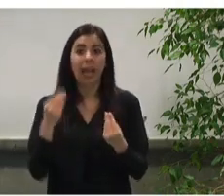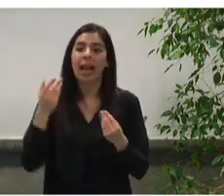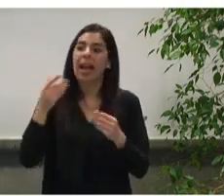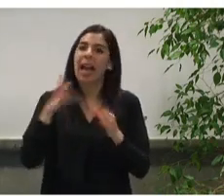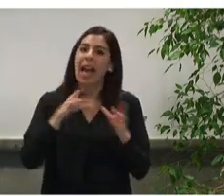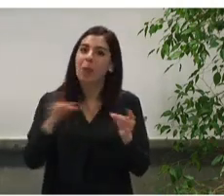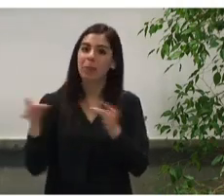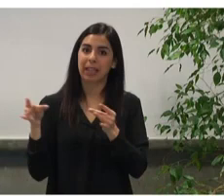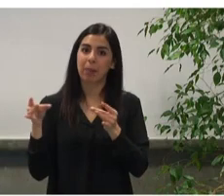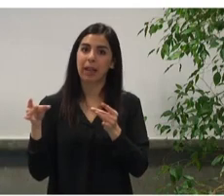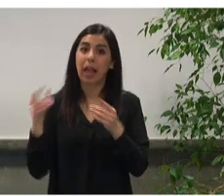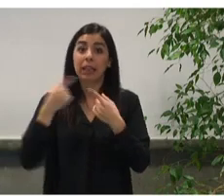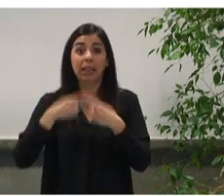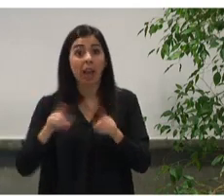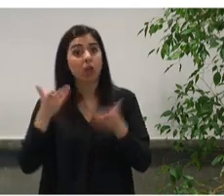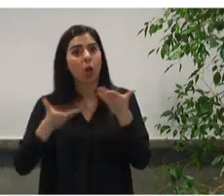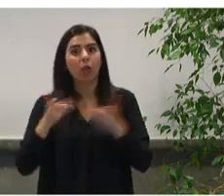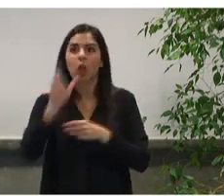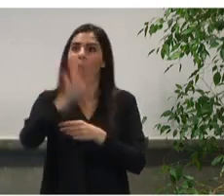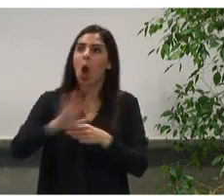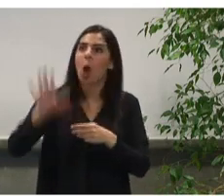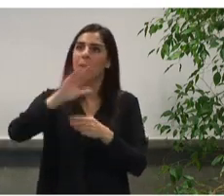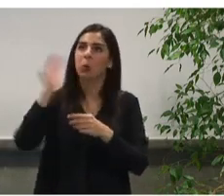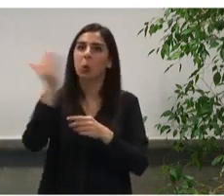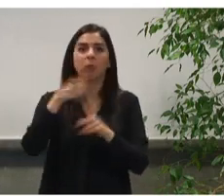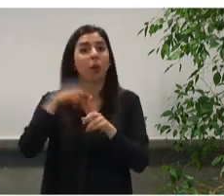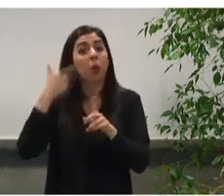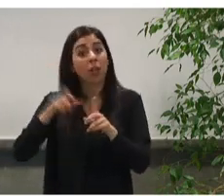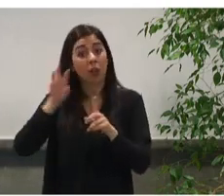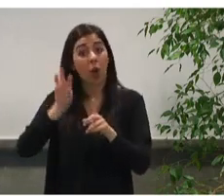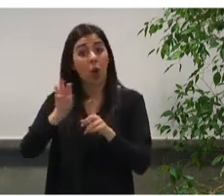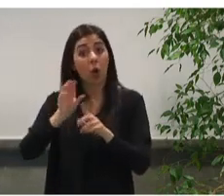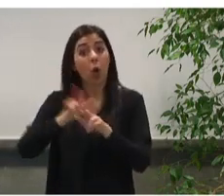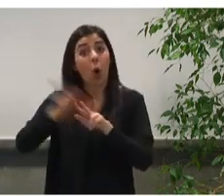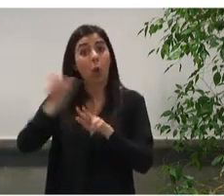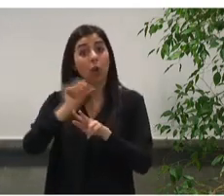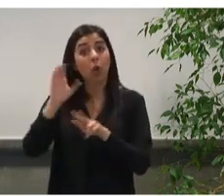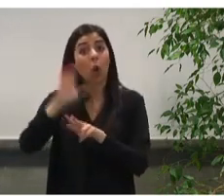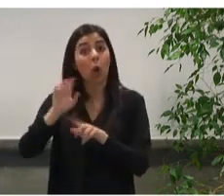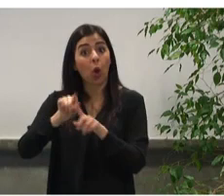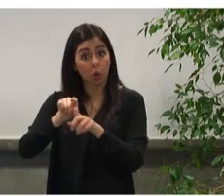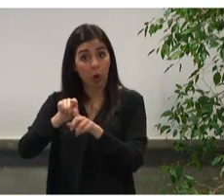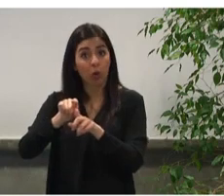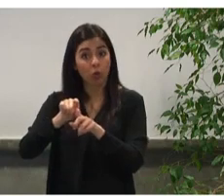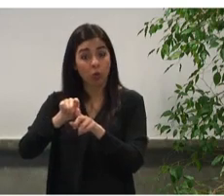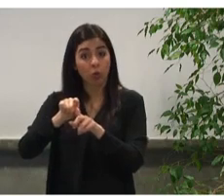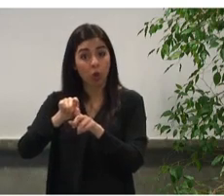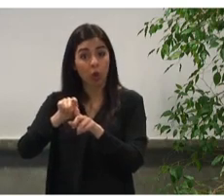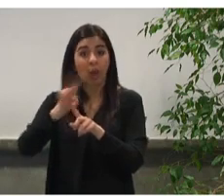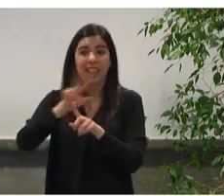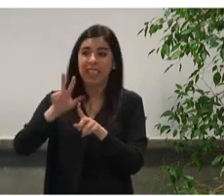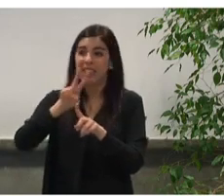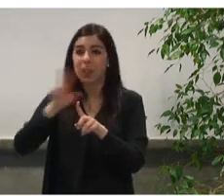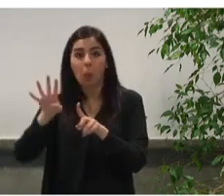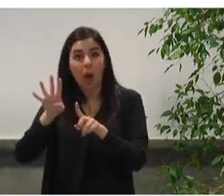dell'epidemia è diverso da quello di tutta la Lombardia, perché qua il 23, il 24 di febbraio